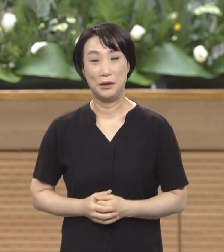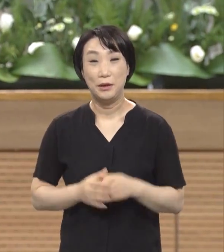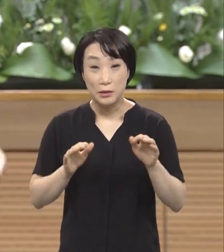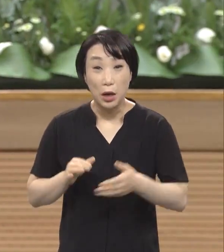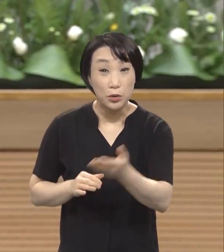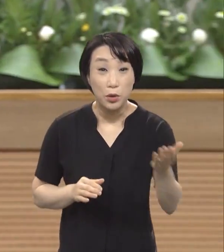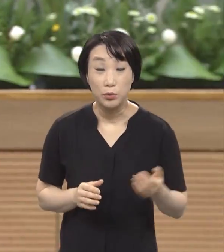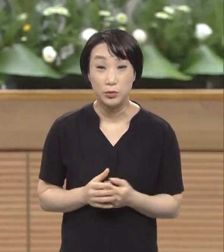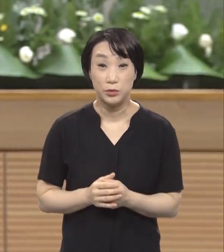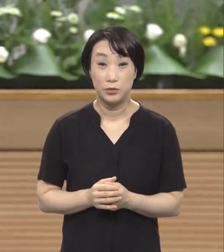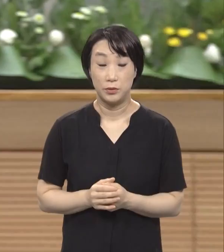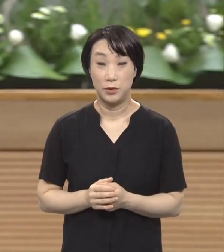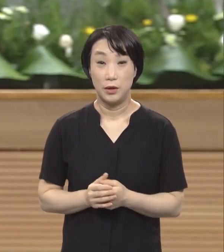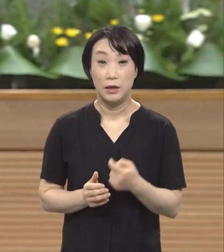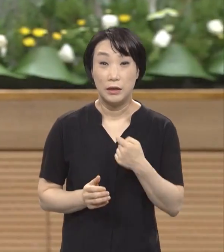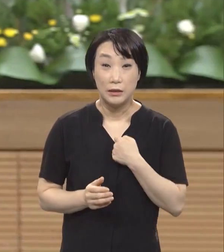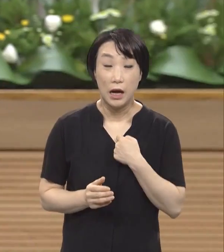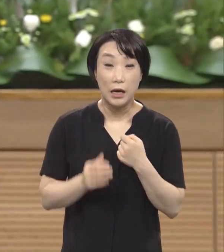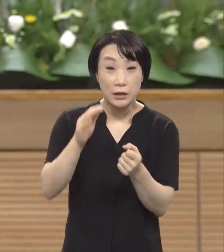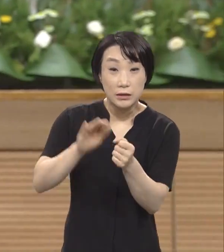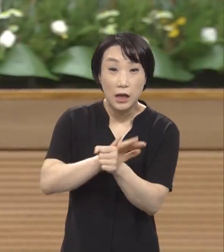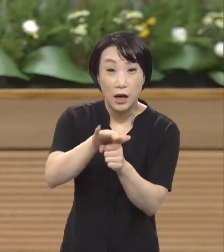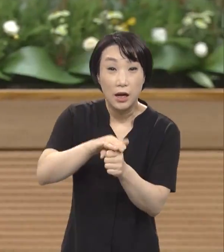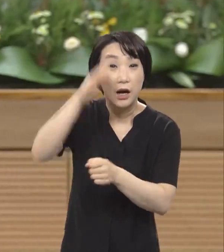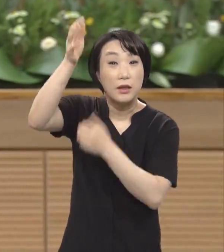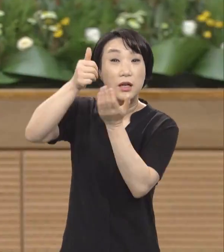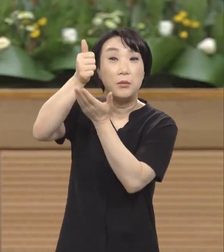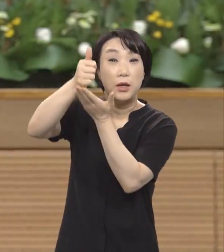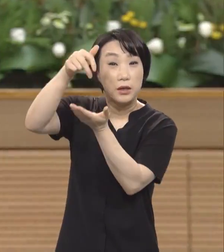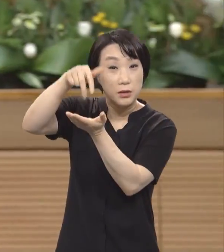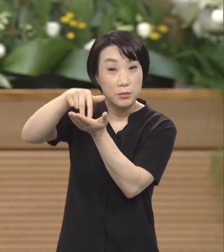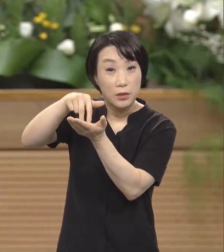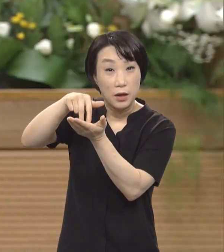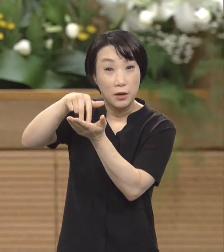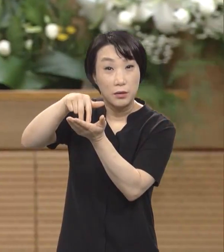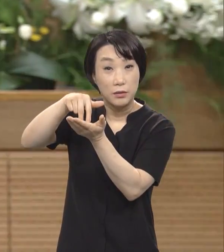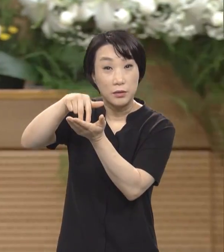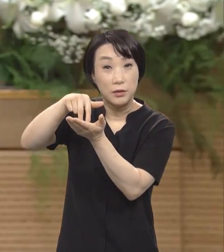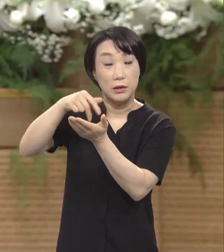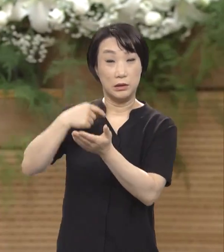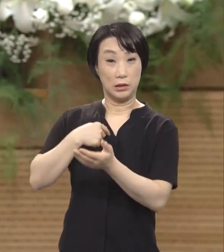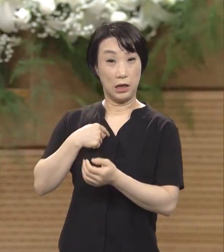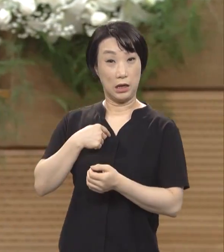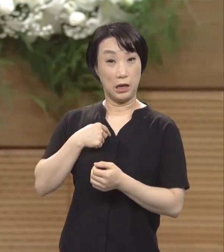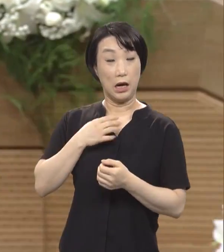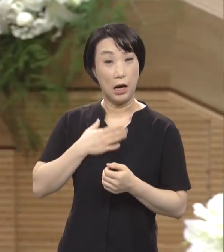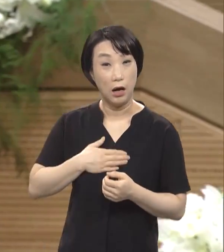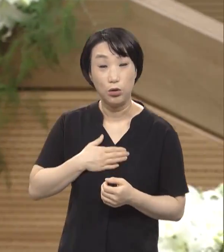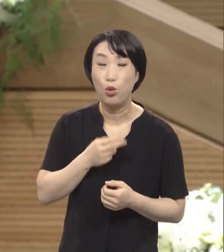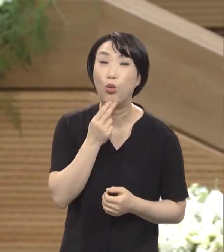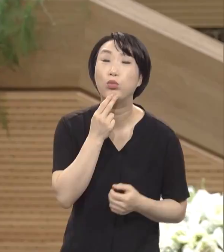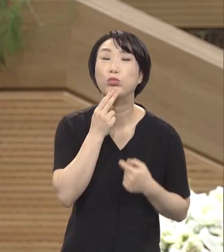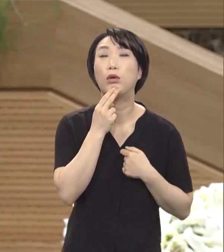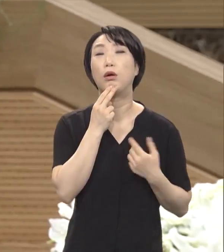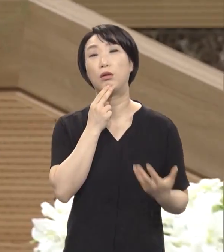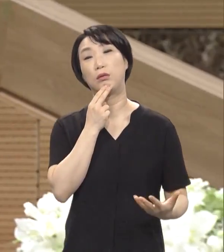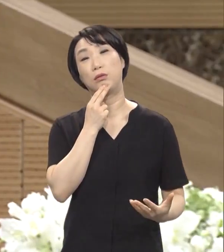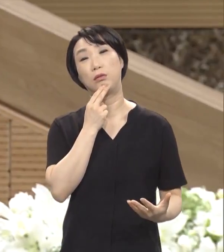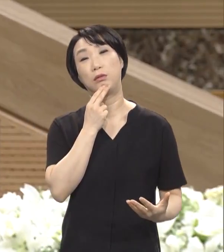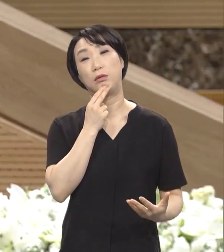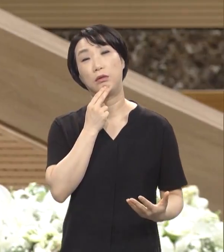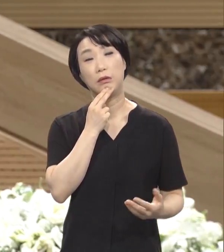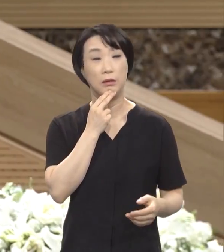그러니까 날 사랑하신 하나님의 사정을 내가 알지 못하면